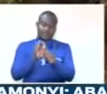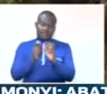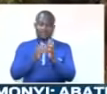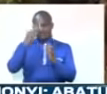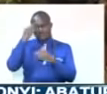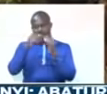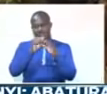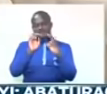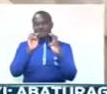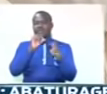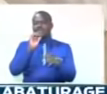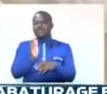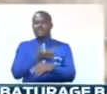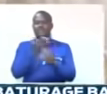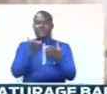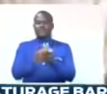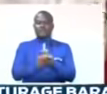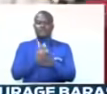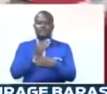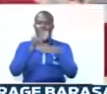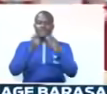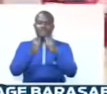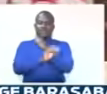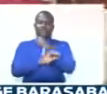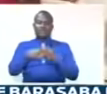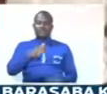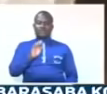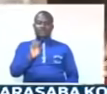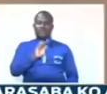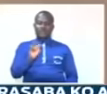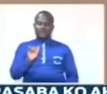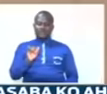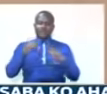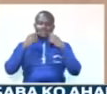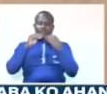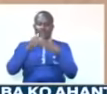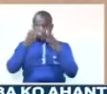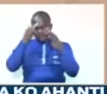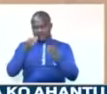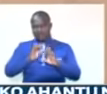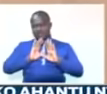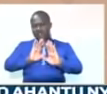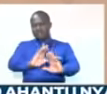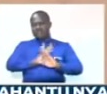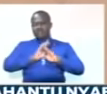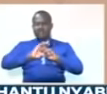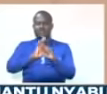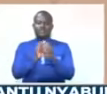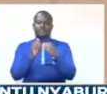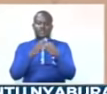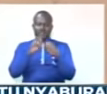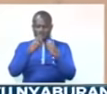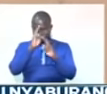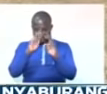tukanabibutsa ko COVID igihe naho yagiye Minisitiri w'ubutegetsi bw'igihugu Gatabazi Jean Marie Vianney avuga ko ingamba zo kwirinda COVID-19 zikwiye kubahirizwa